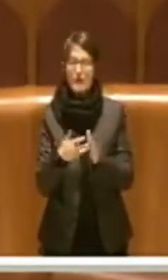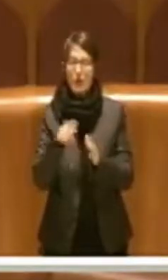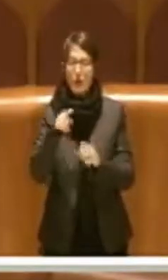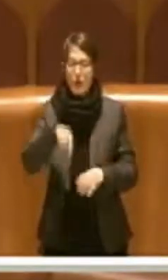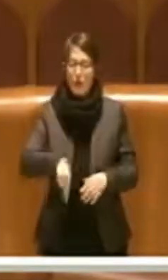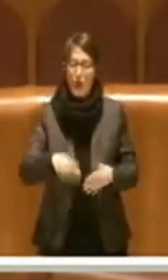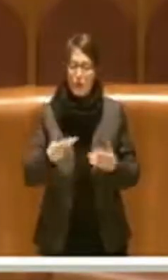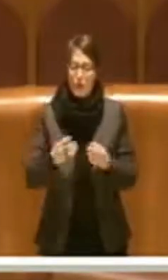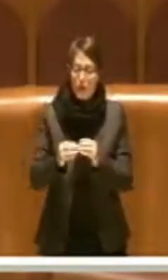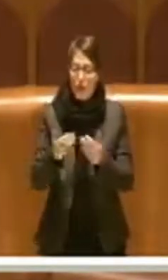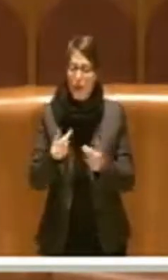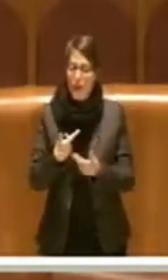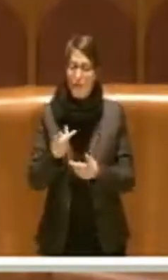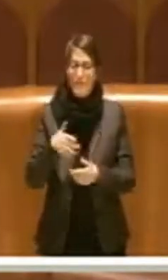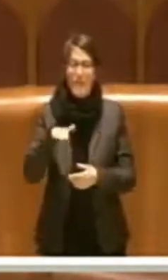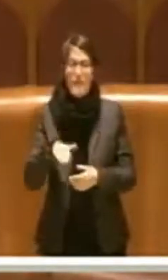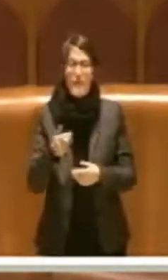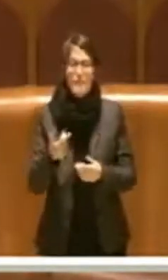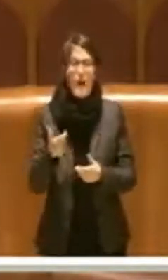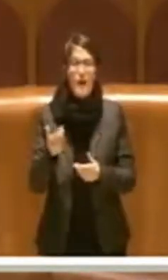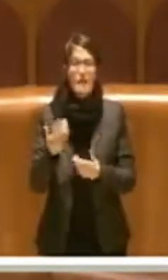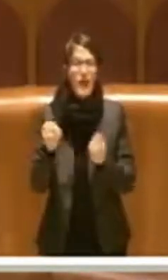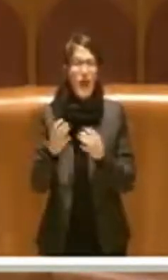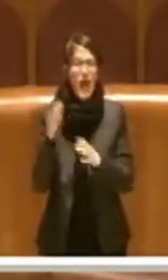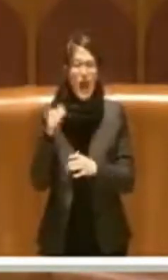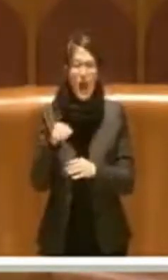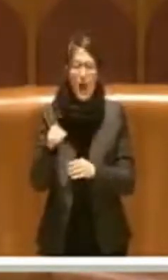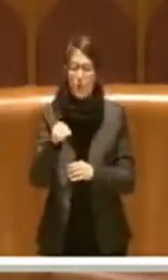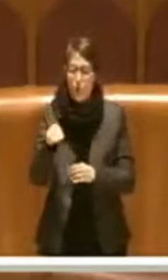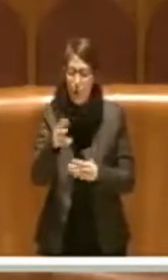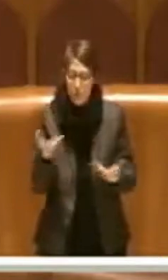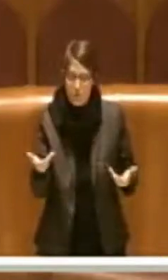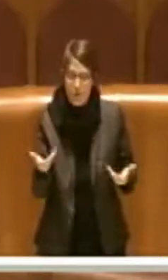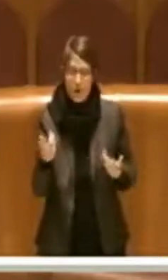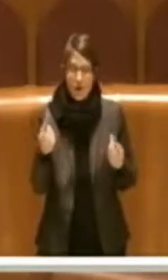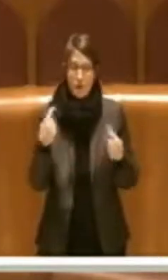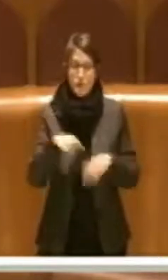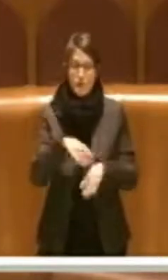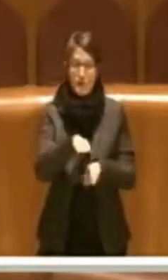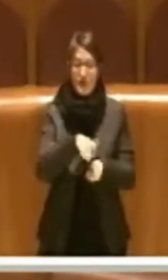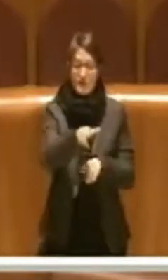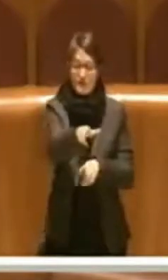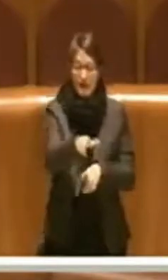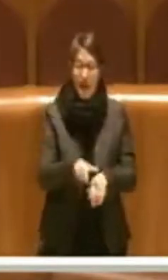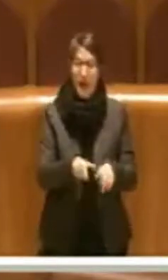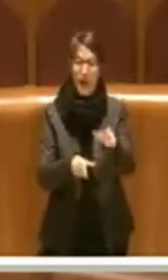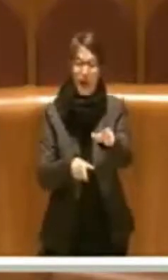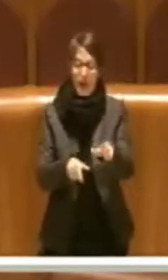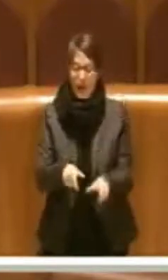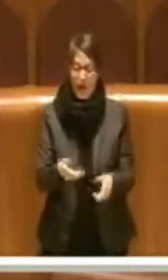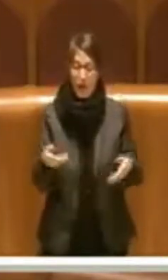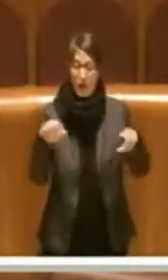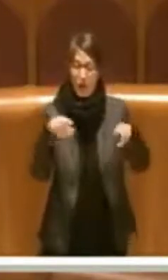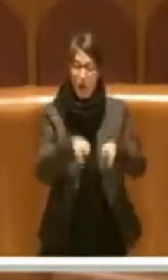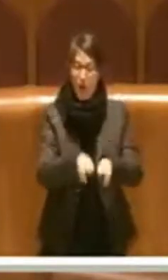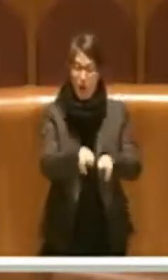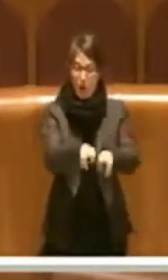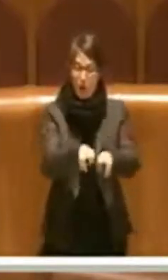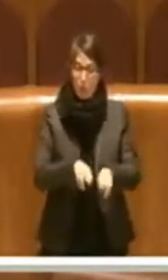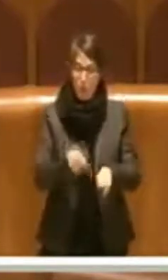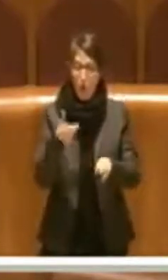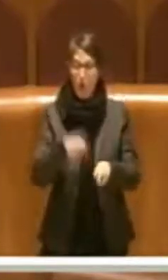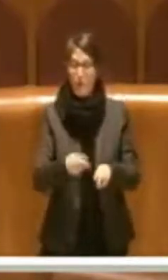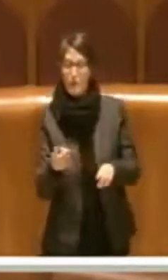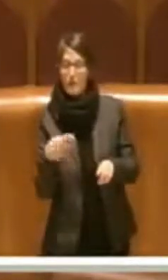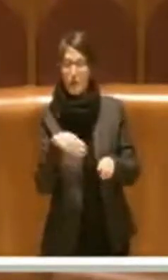delle fermate dell'autobus. Facendo il raddoppio di questa strada, perché internamente ce n'è una parallela lungo